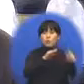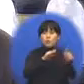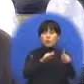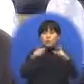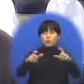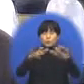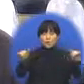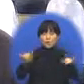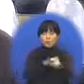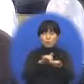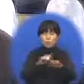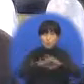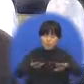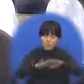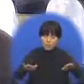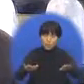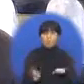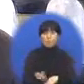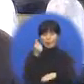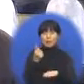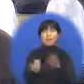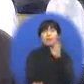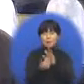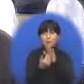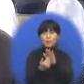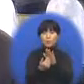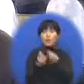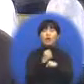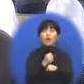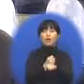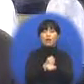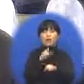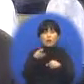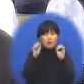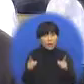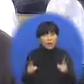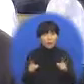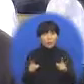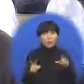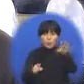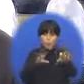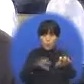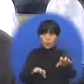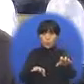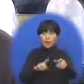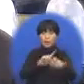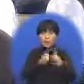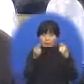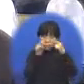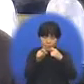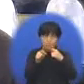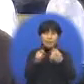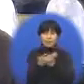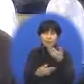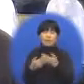불편 해소가 조속히 이루어지도록 하고 이를 계기로 양도 간의 우위를